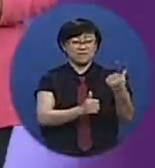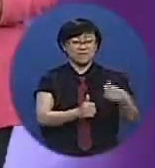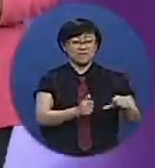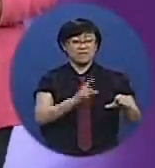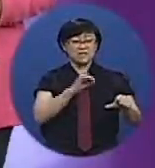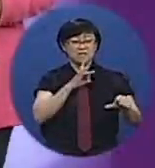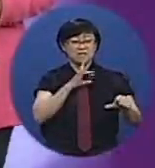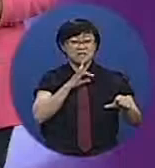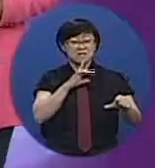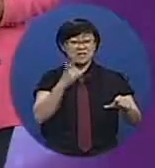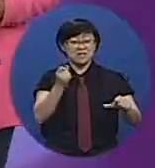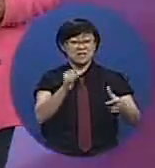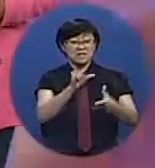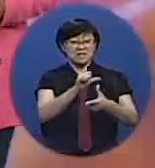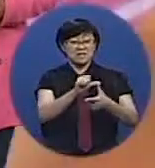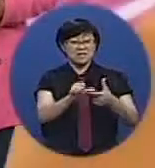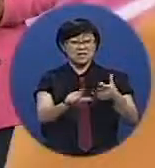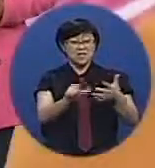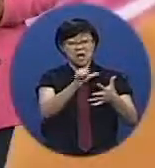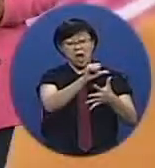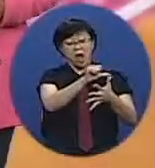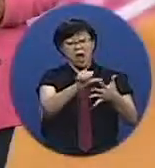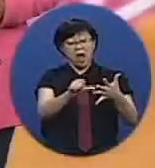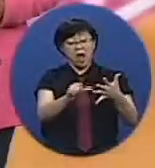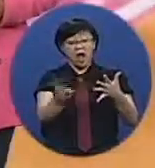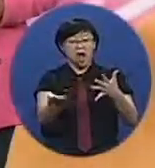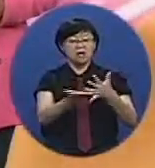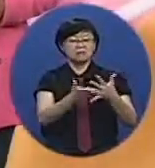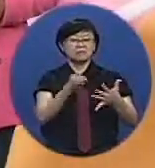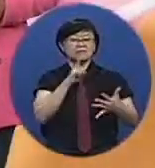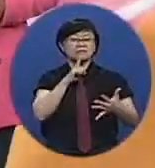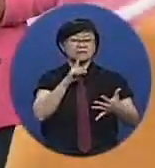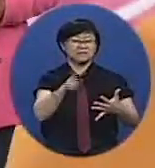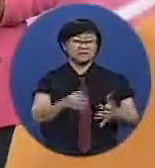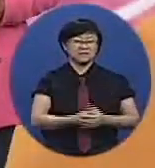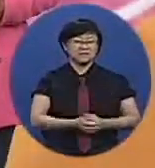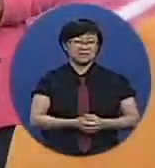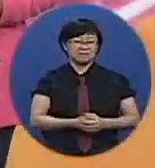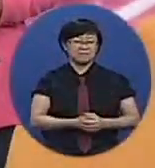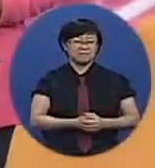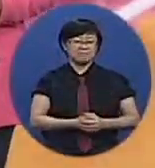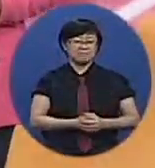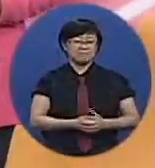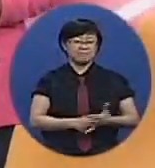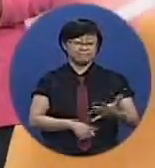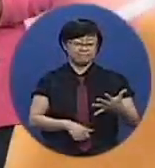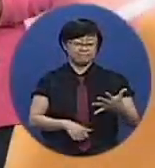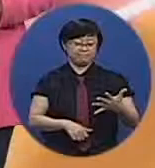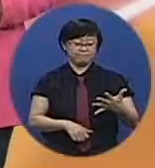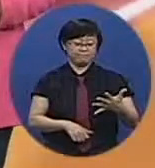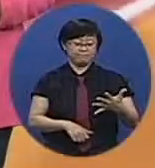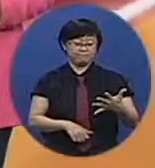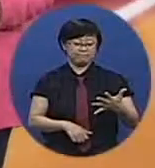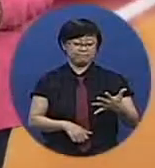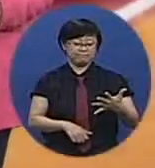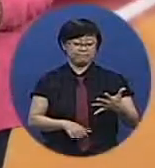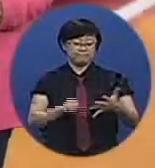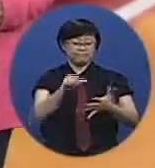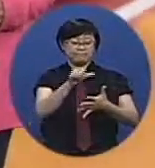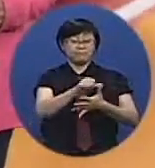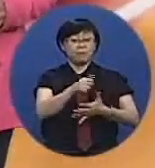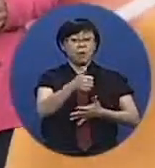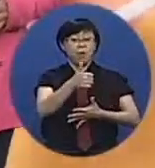않았나요? 예 아들만 4형제도 세요. 그러니까요. 예. 그러면 저 네